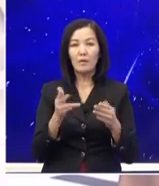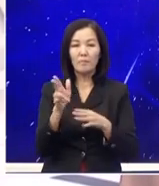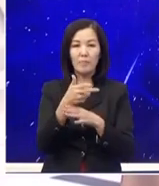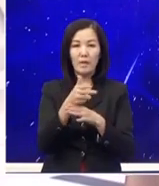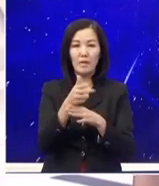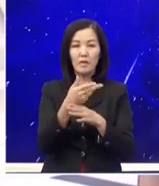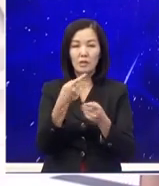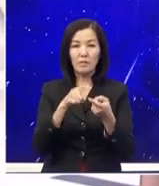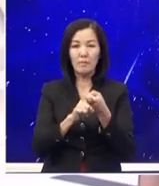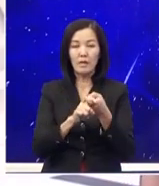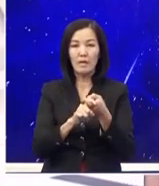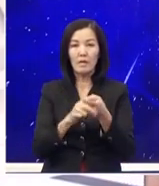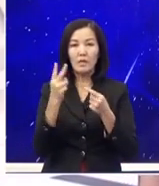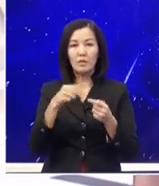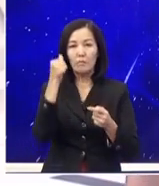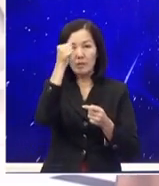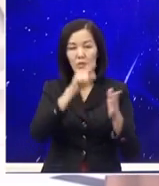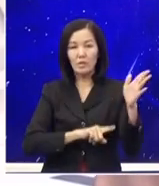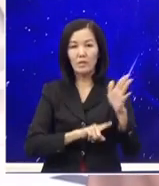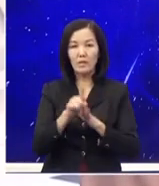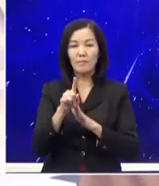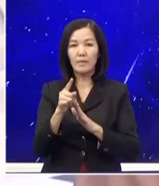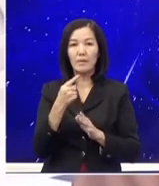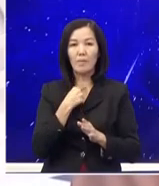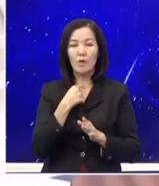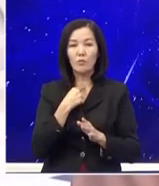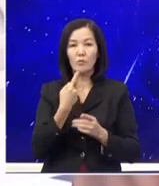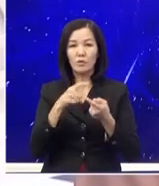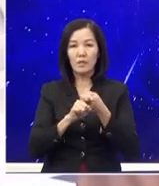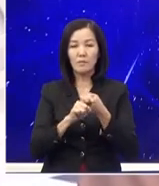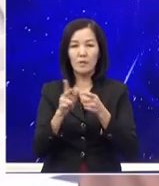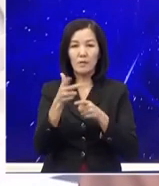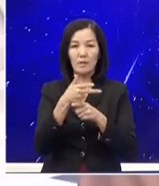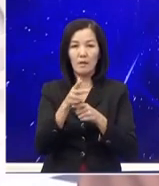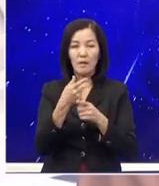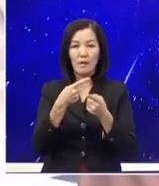тек. Осы 20 жылдан бастап бейне жазба қоса аудио жазба қосылды.